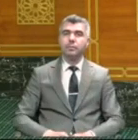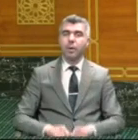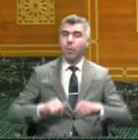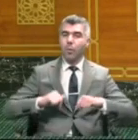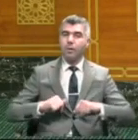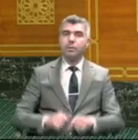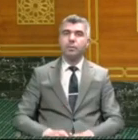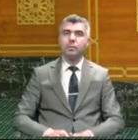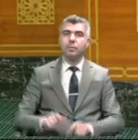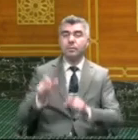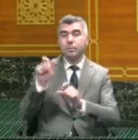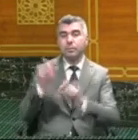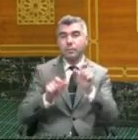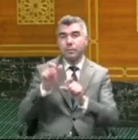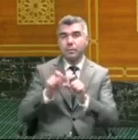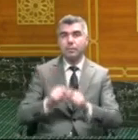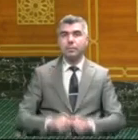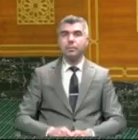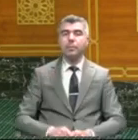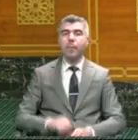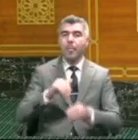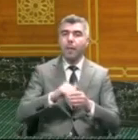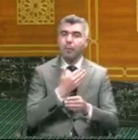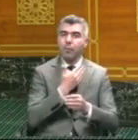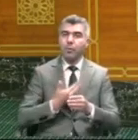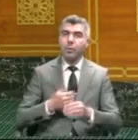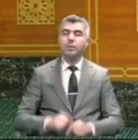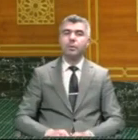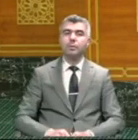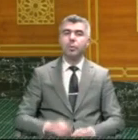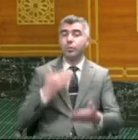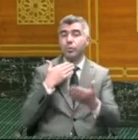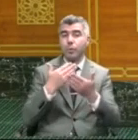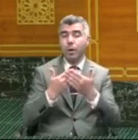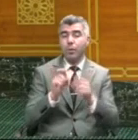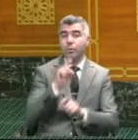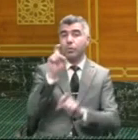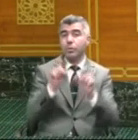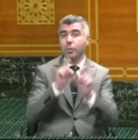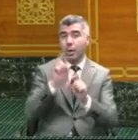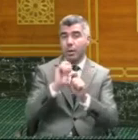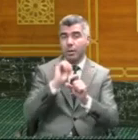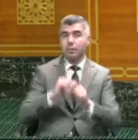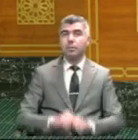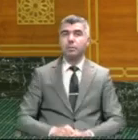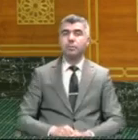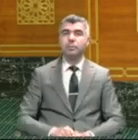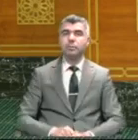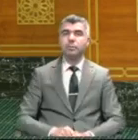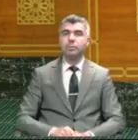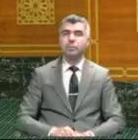الوزير السيدات والساده المحترمين شكرا على هذه الاسئله في الحقيقه